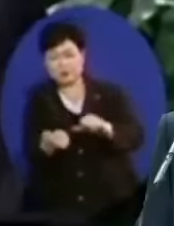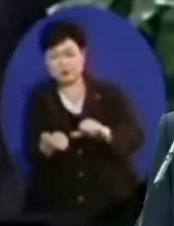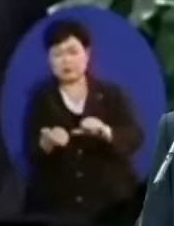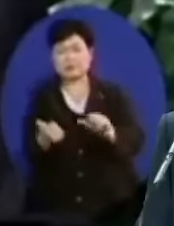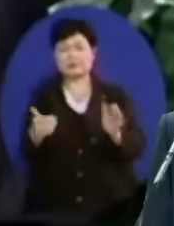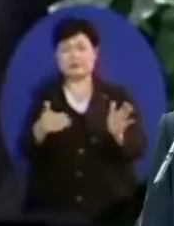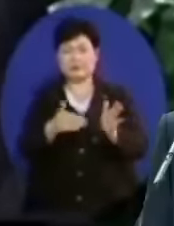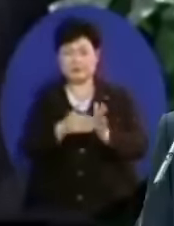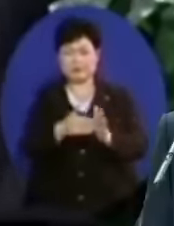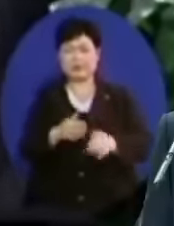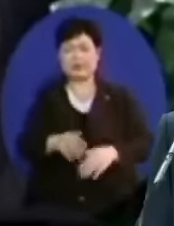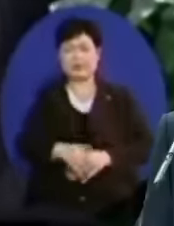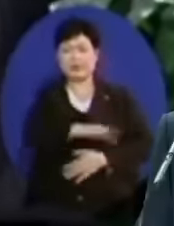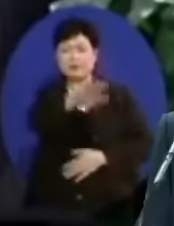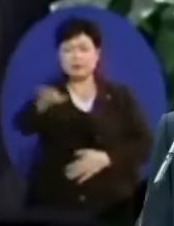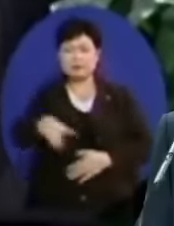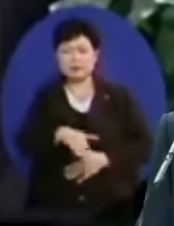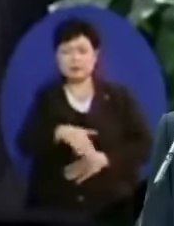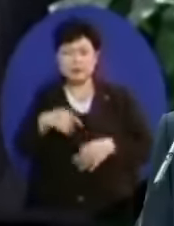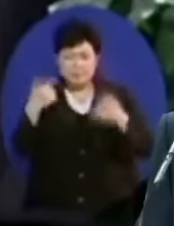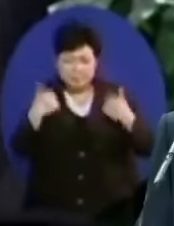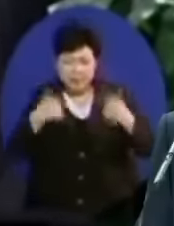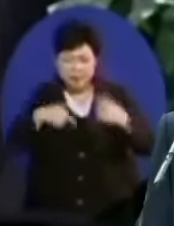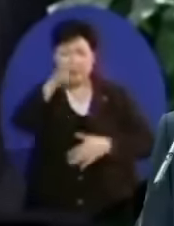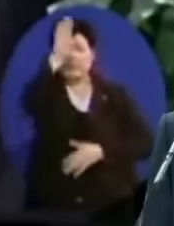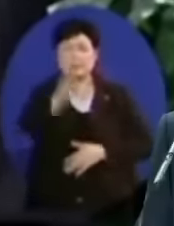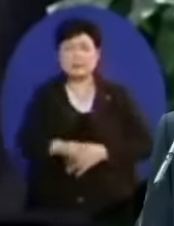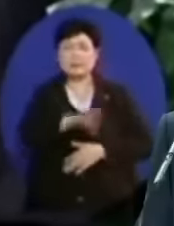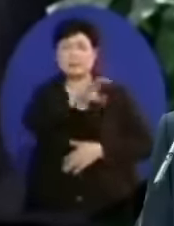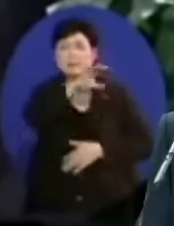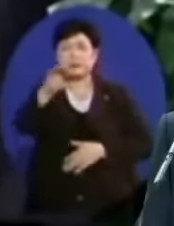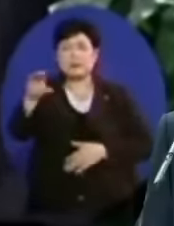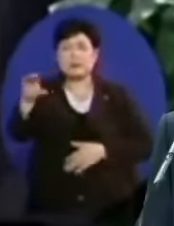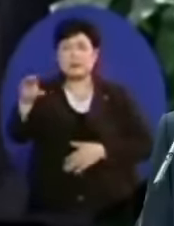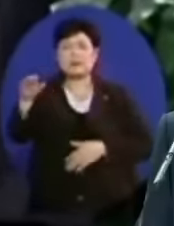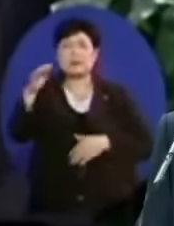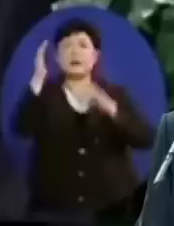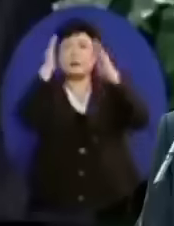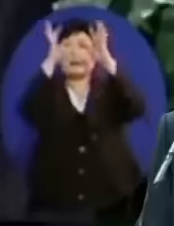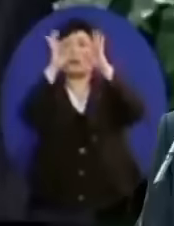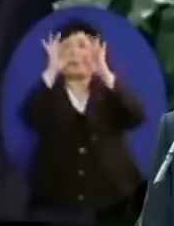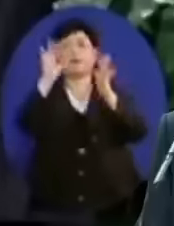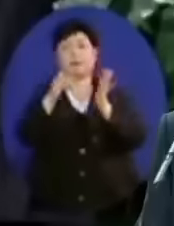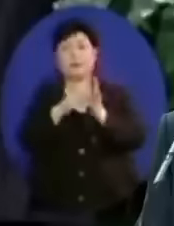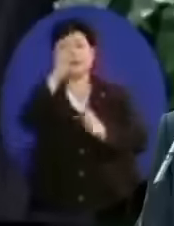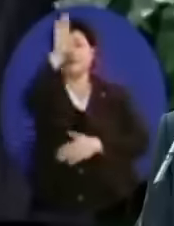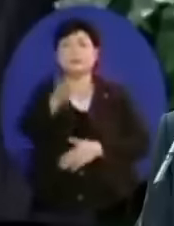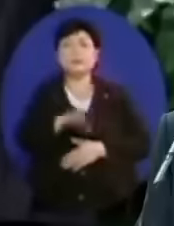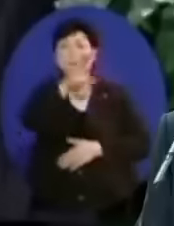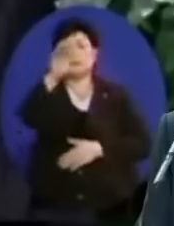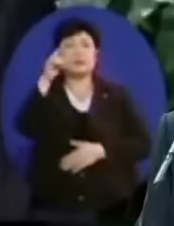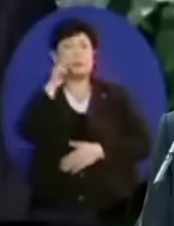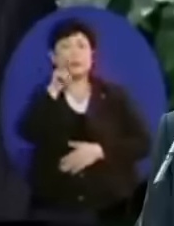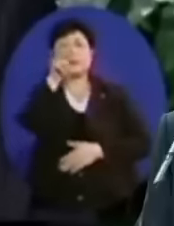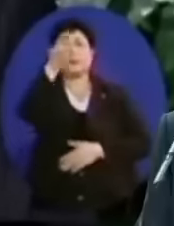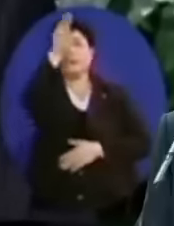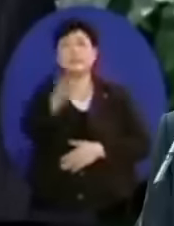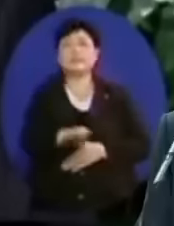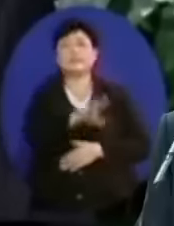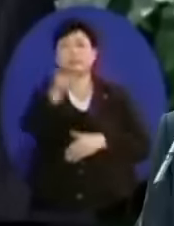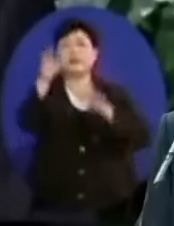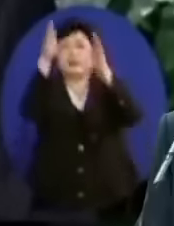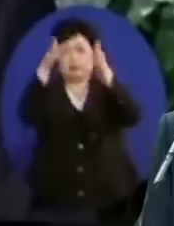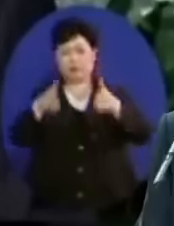죽으셨습니다. 우리는 매일같이 갈보리 십자가를 쳐다봐야 됩니다. 그 십자가를 쳐다보고 그 십자가를